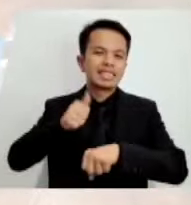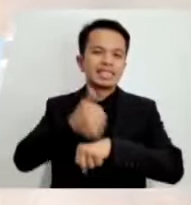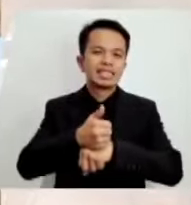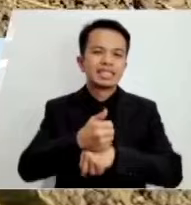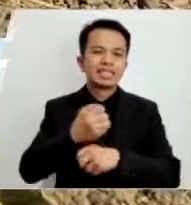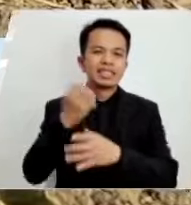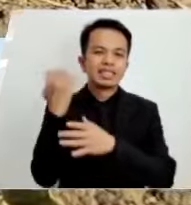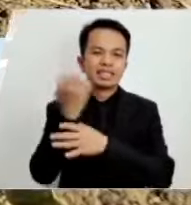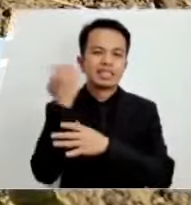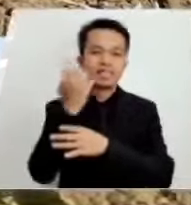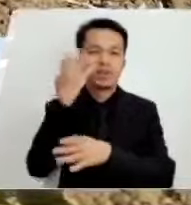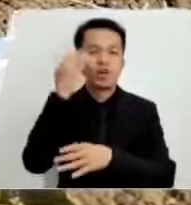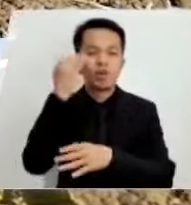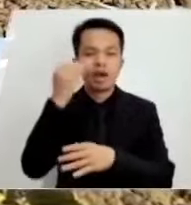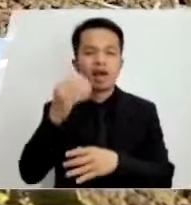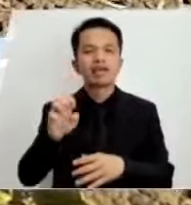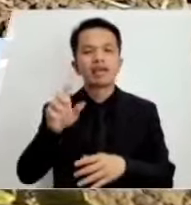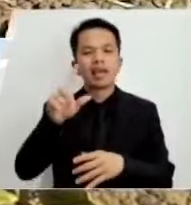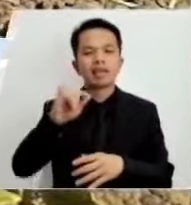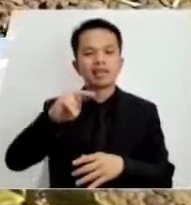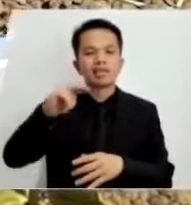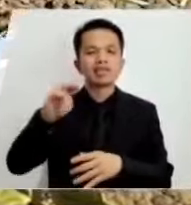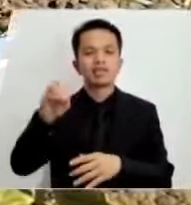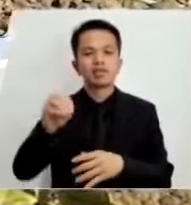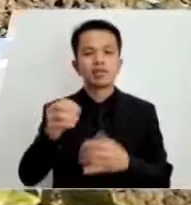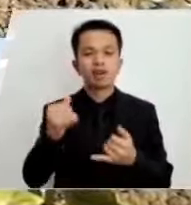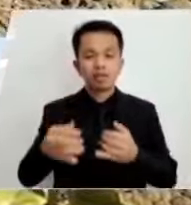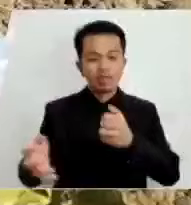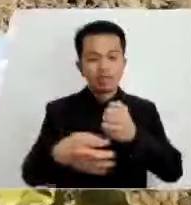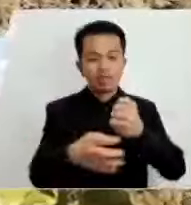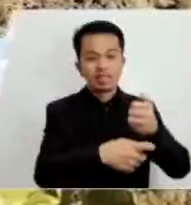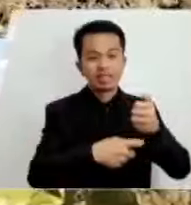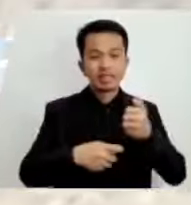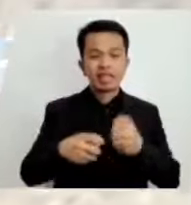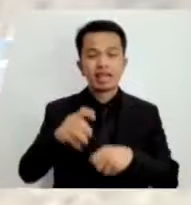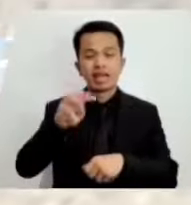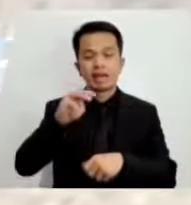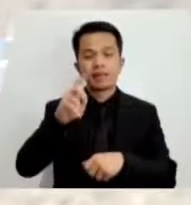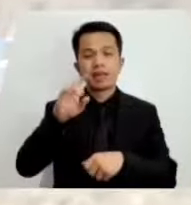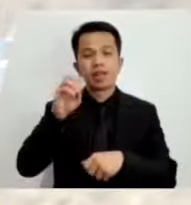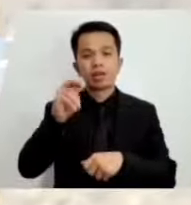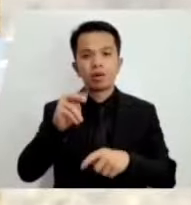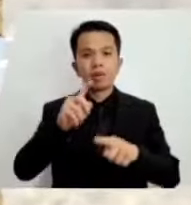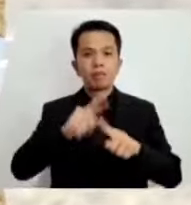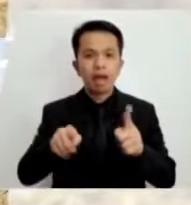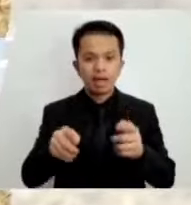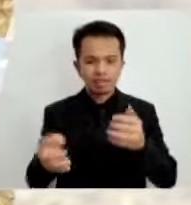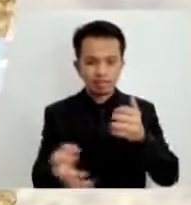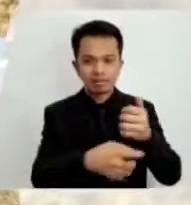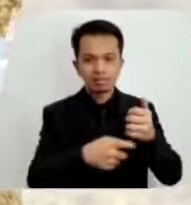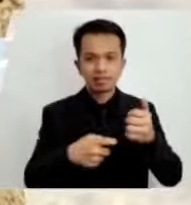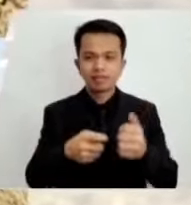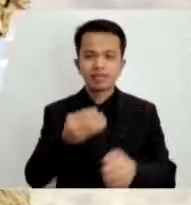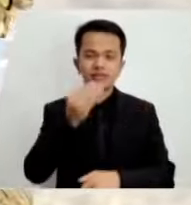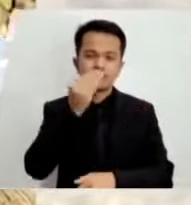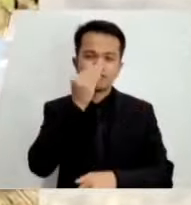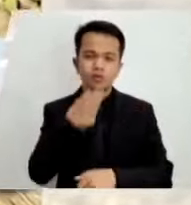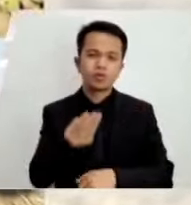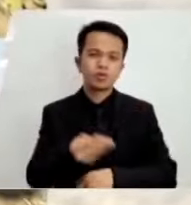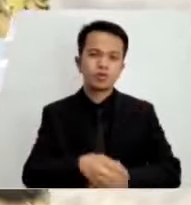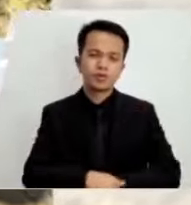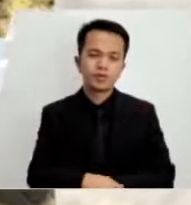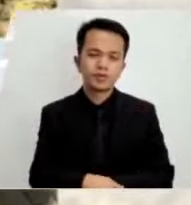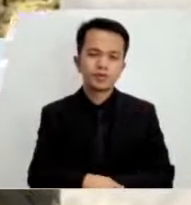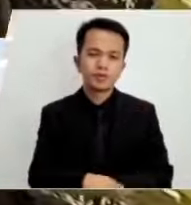elnino anihan na dapat ni ngayon ng melon pero ni isang kilo walang nakuha ang mga magsasaka hindi